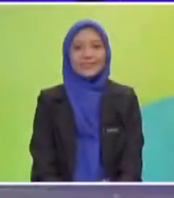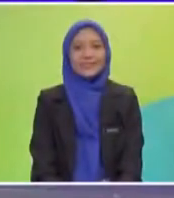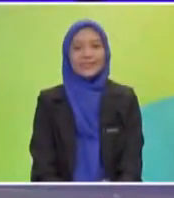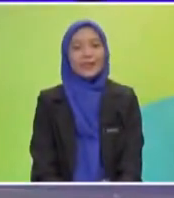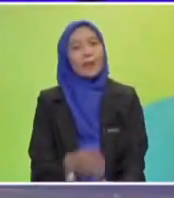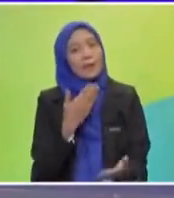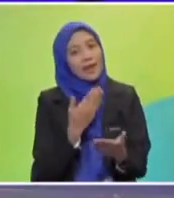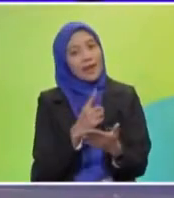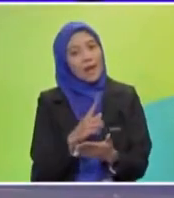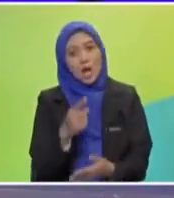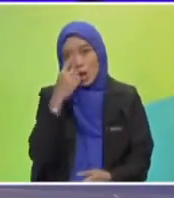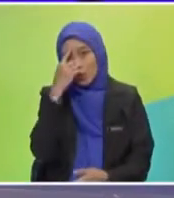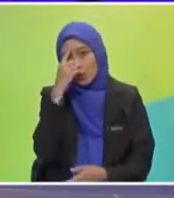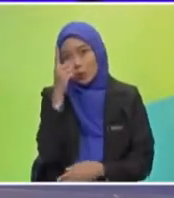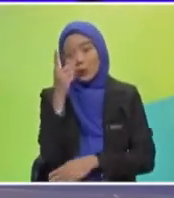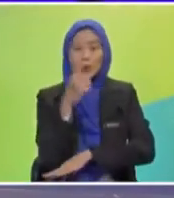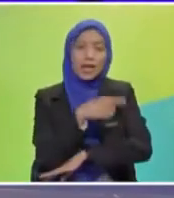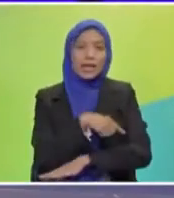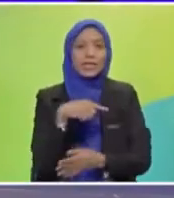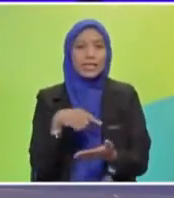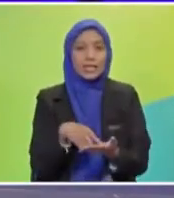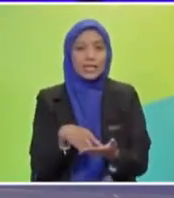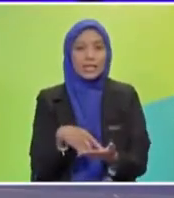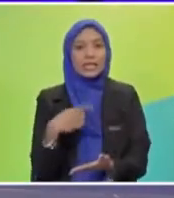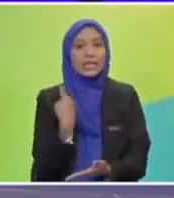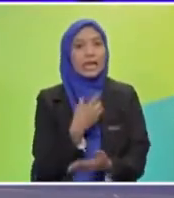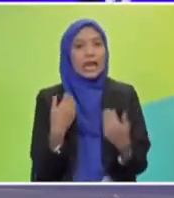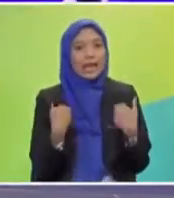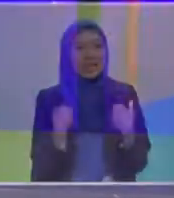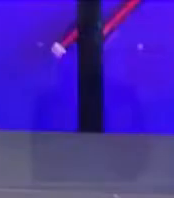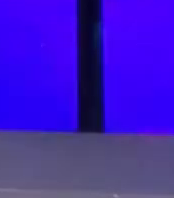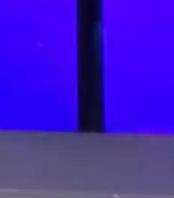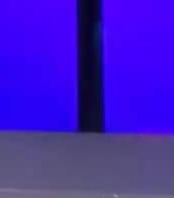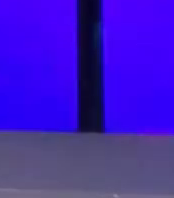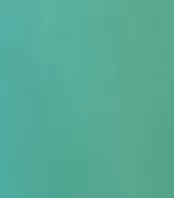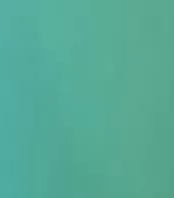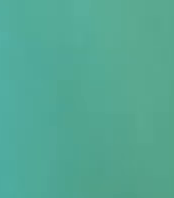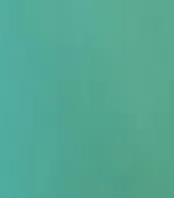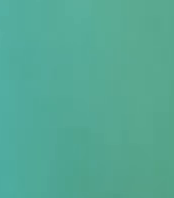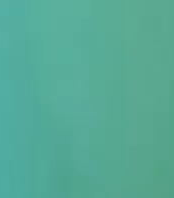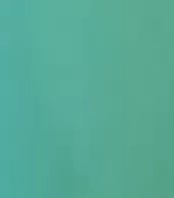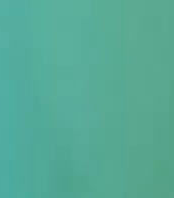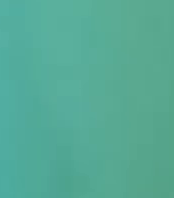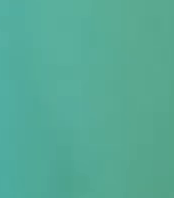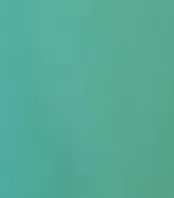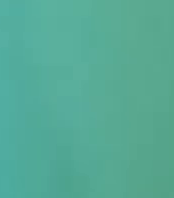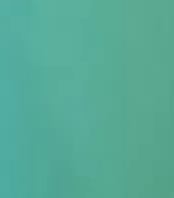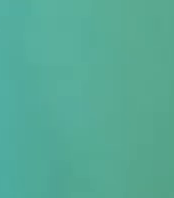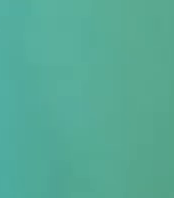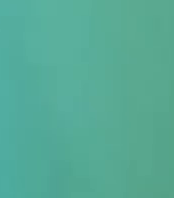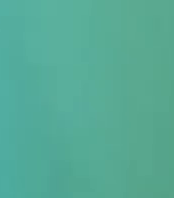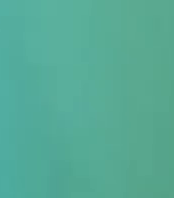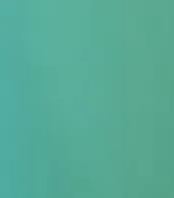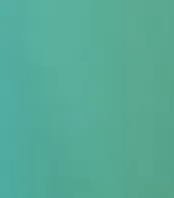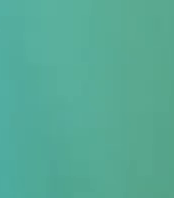Baiklah murid-murid, untuk episod kali ini kita dibantu oleh jurubahasa isyarat iaitu Cikgu Nur Hayati Zakaria dari Sekolah Kebangsaan Pendidikan